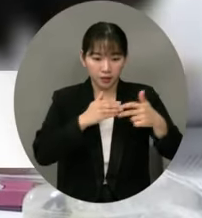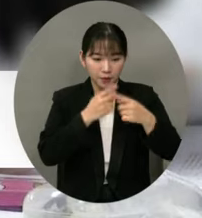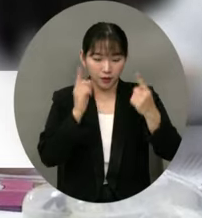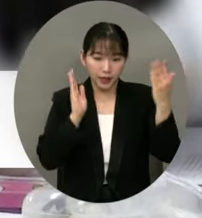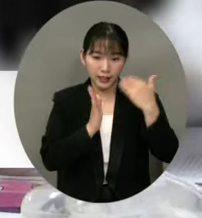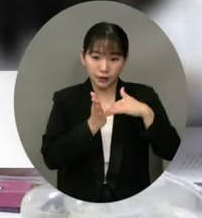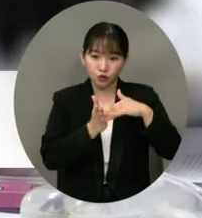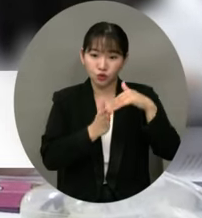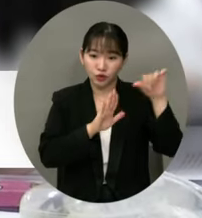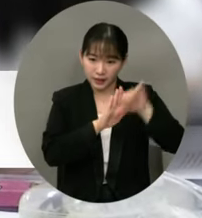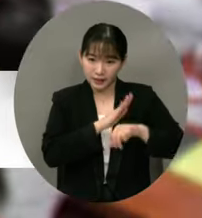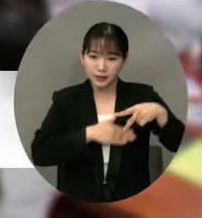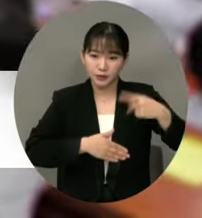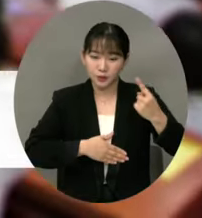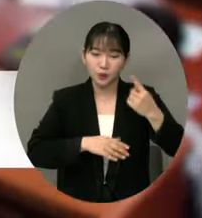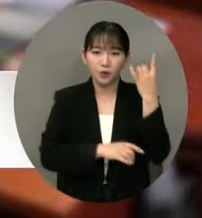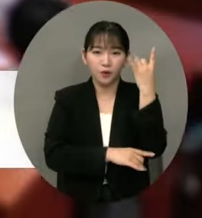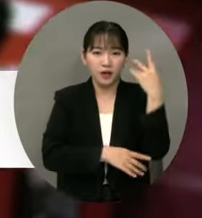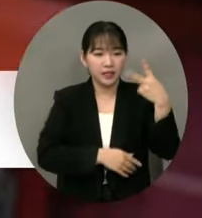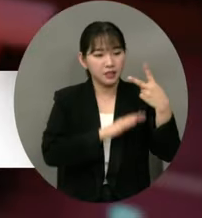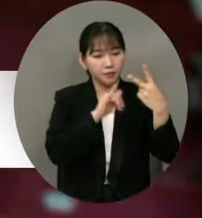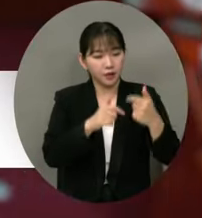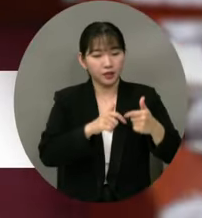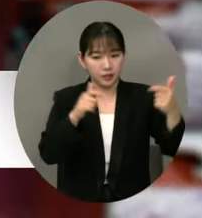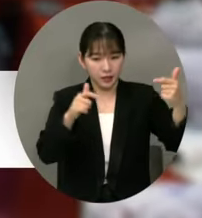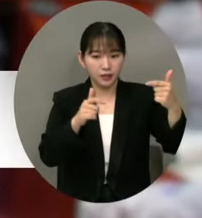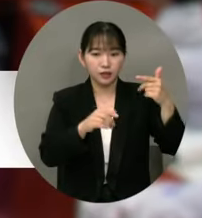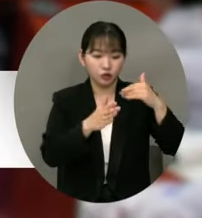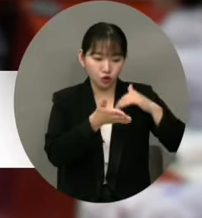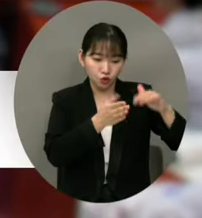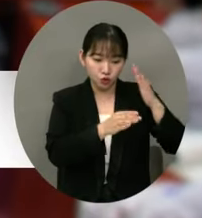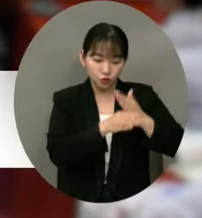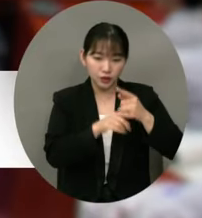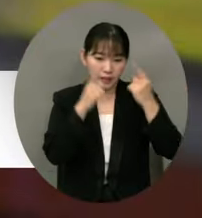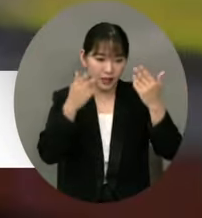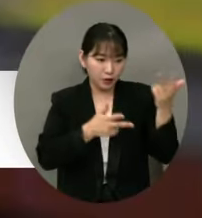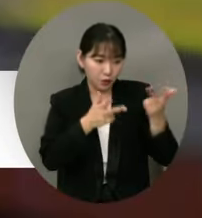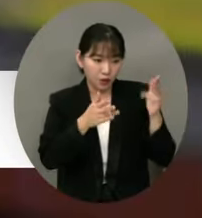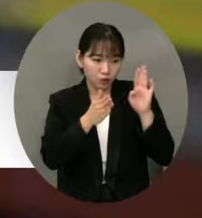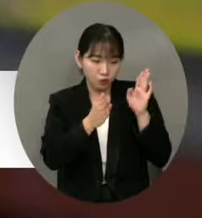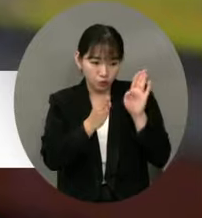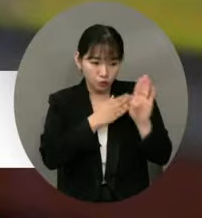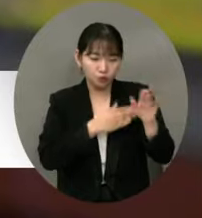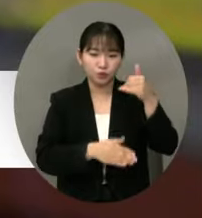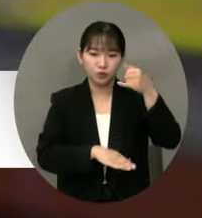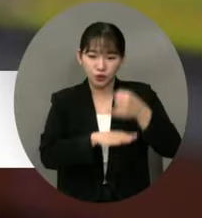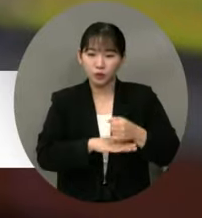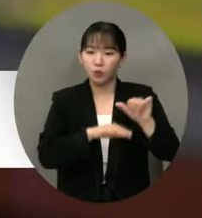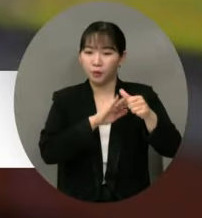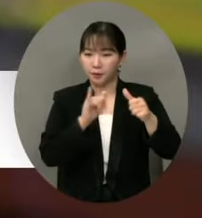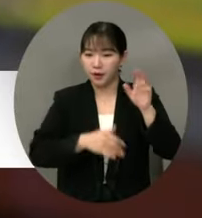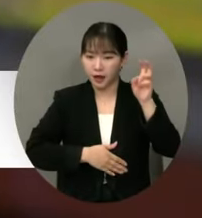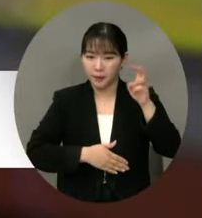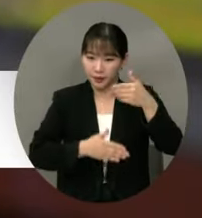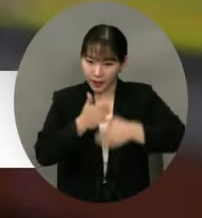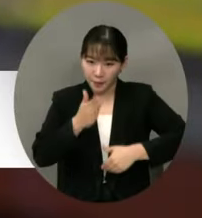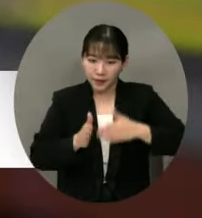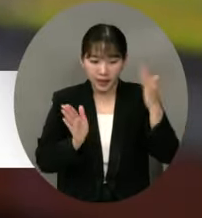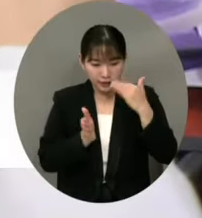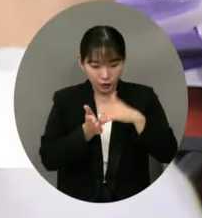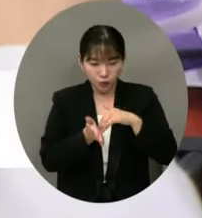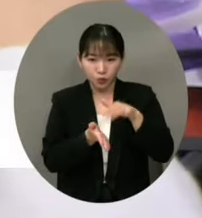배정이 실패하더라도 당초 2,000명 증원 규모 중 대학별 조정 후 최소 500명으로 예상되는 남는 정원